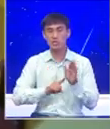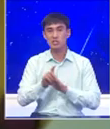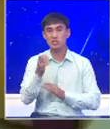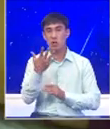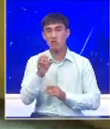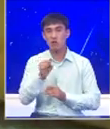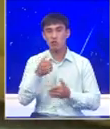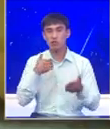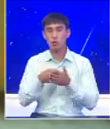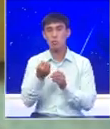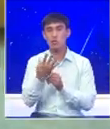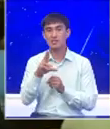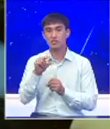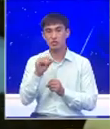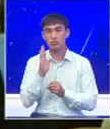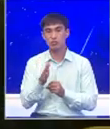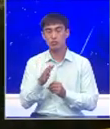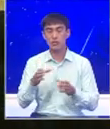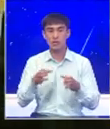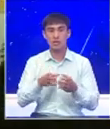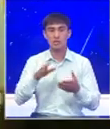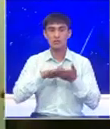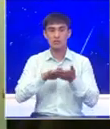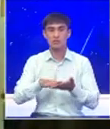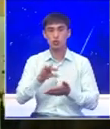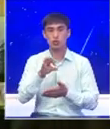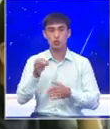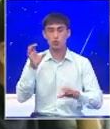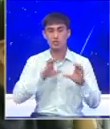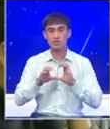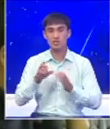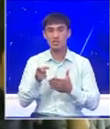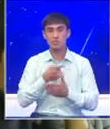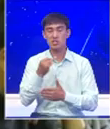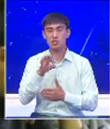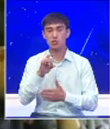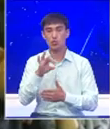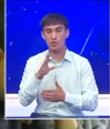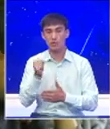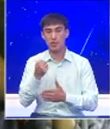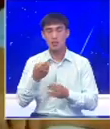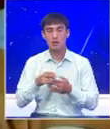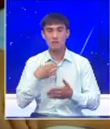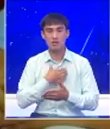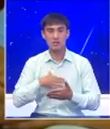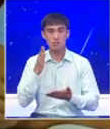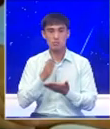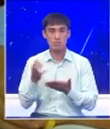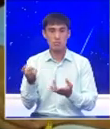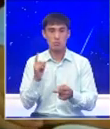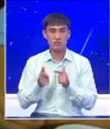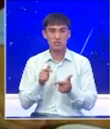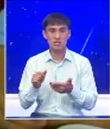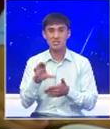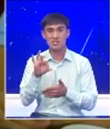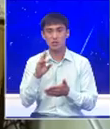Отбор продлится до 15 числа. Кандидаты могут оставить заявление в ЖТСУском университете имени Ильяса Жансугурова. При этом важно иметь документы,